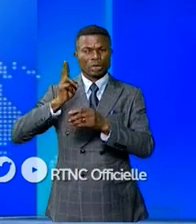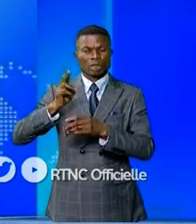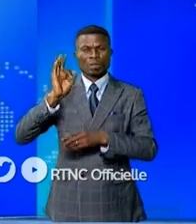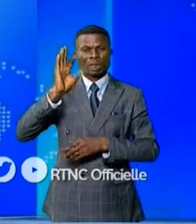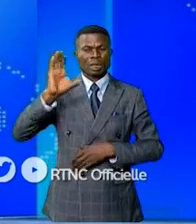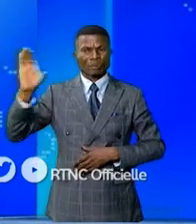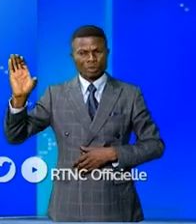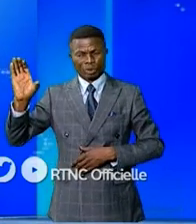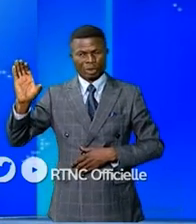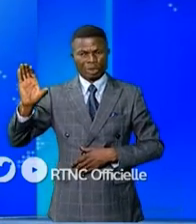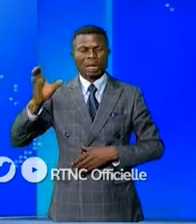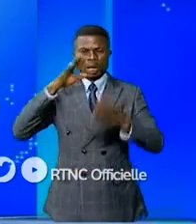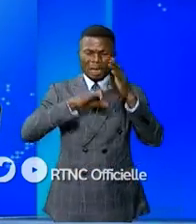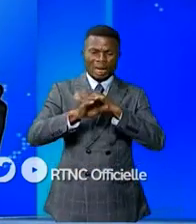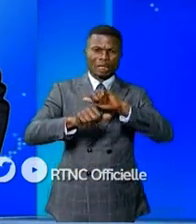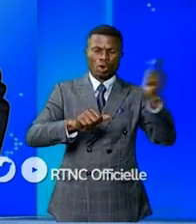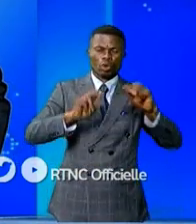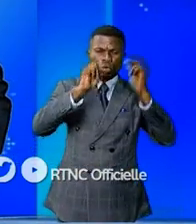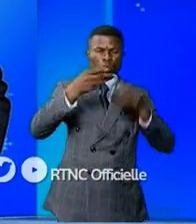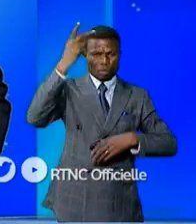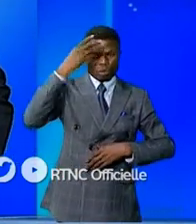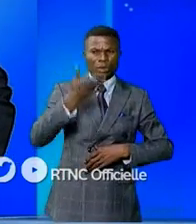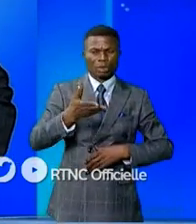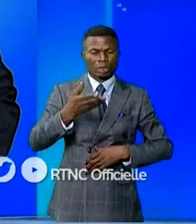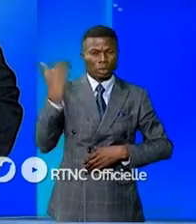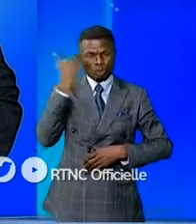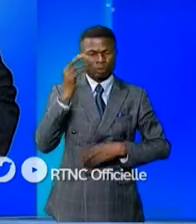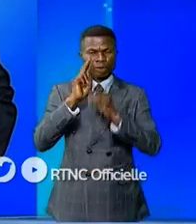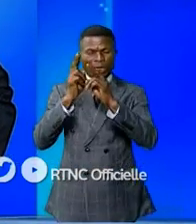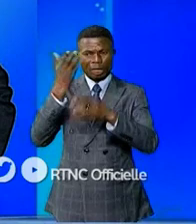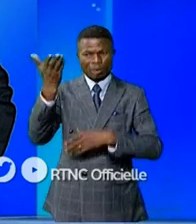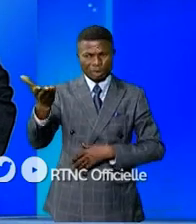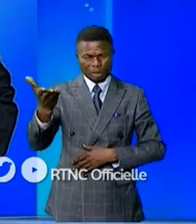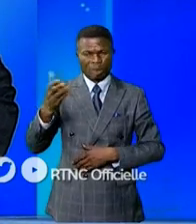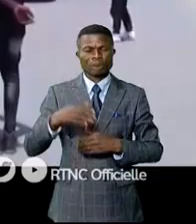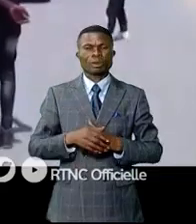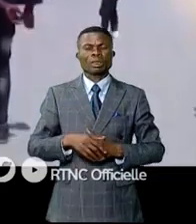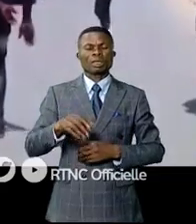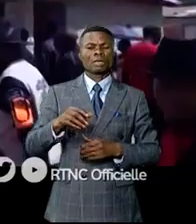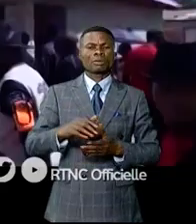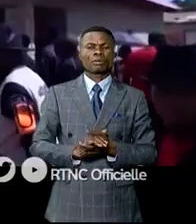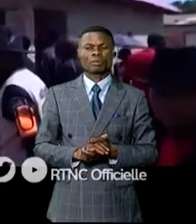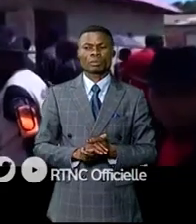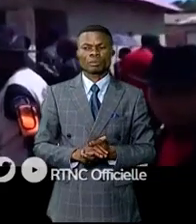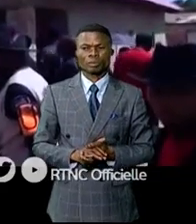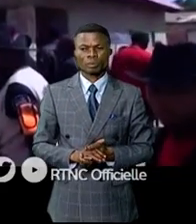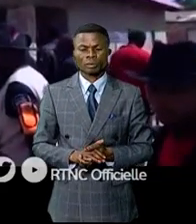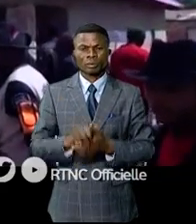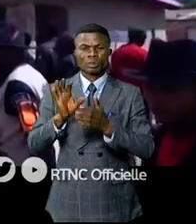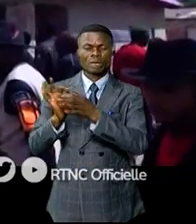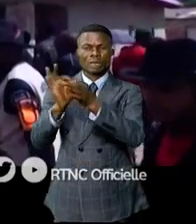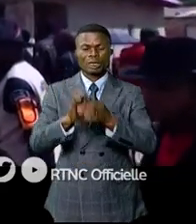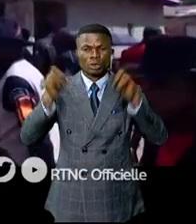cette formation politique. Les motivations dans ce reportage que signe la RTNC Lubumbashi. L'Union nationale